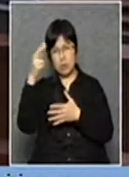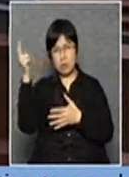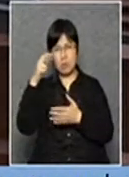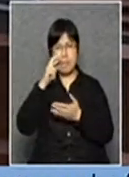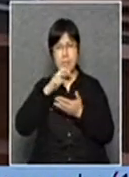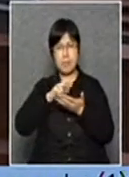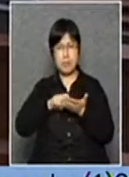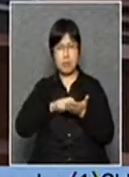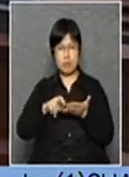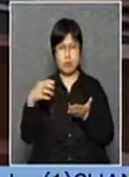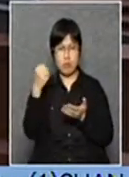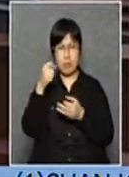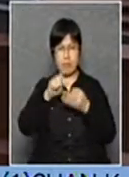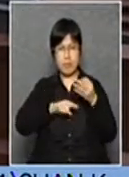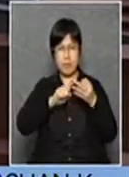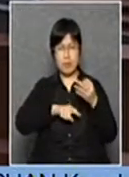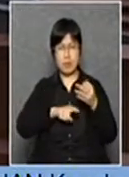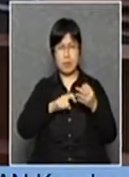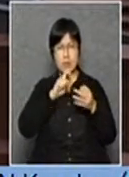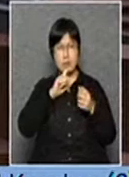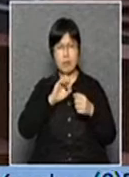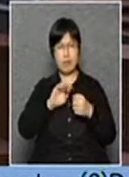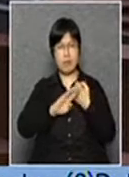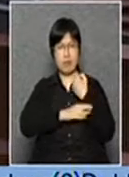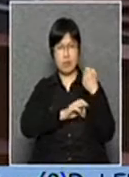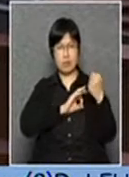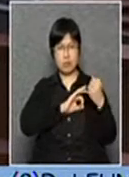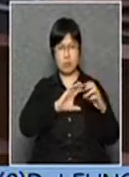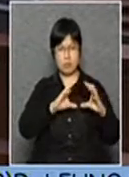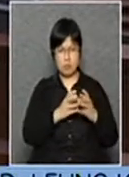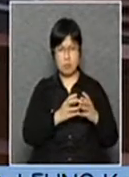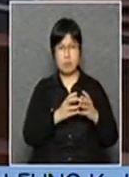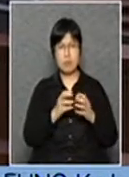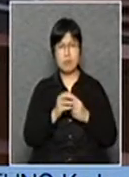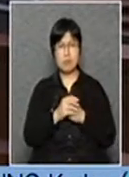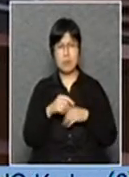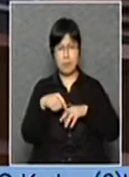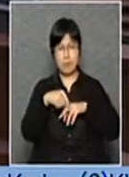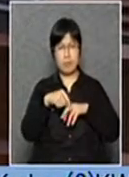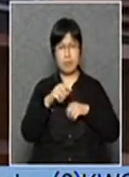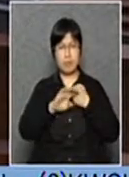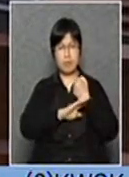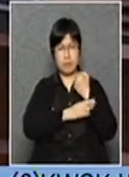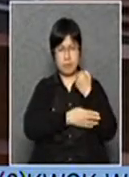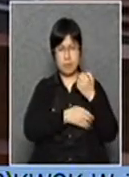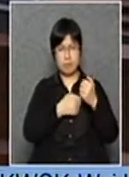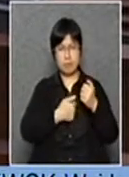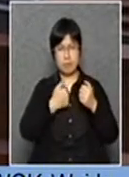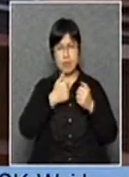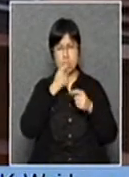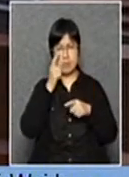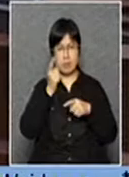長嘅名義咧做一個法團嘅基金。咁呢啲就好似即係法律上當然係一個有效嘅實體